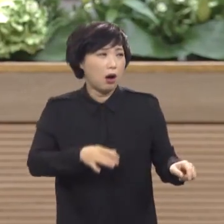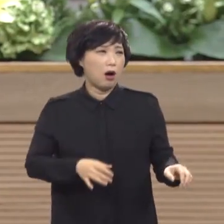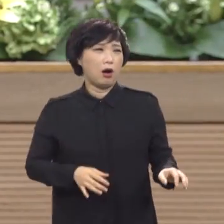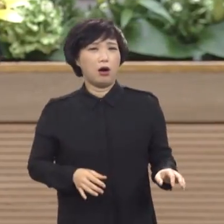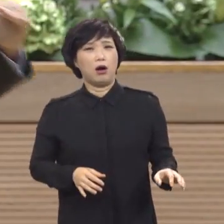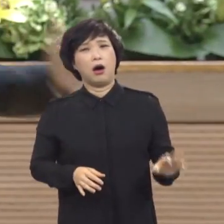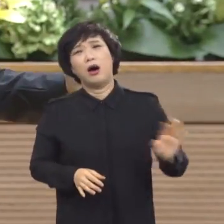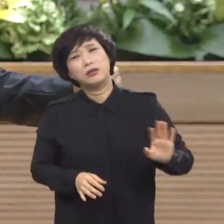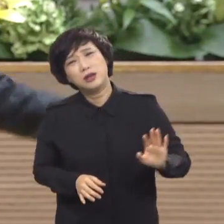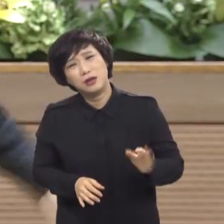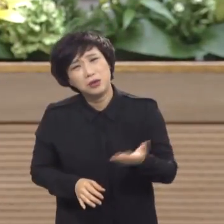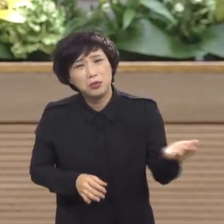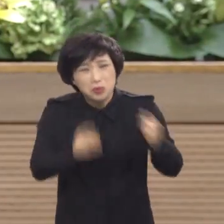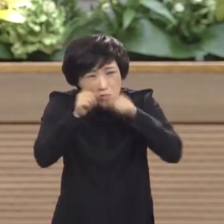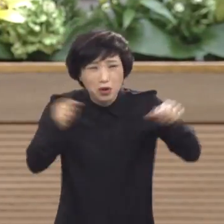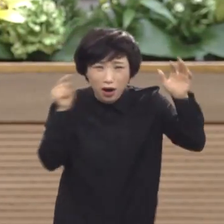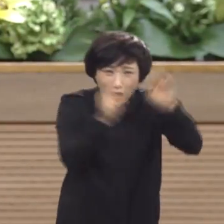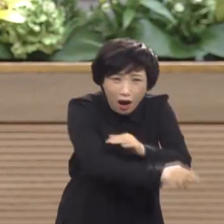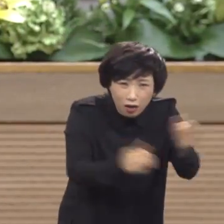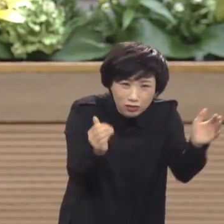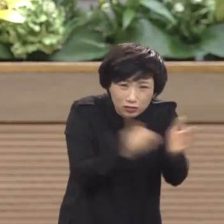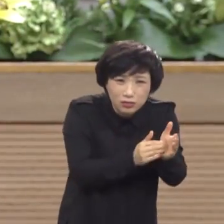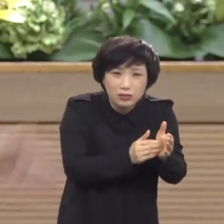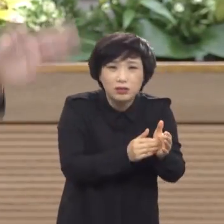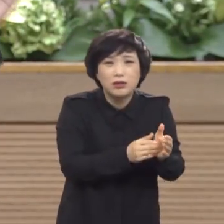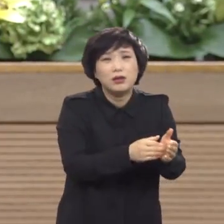거기는 한 번 빠지면